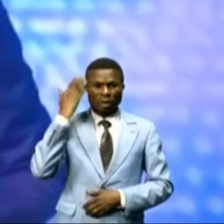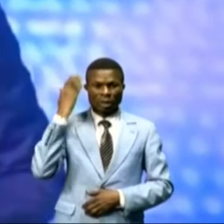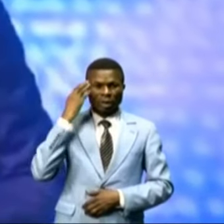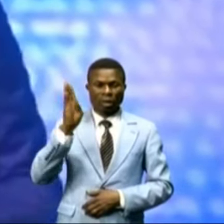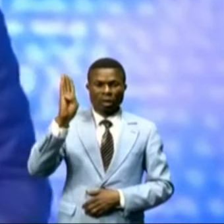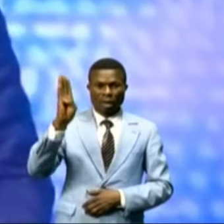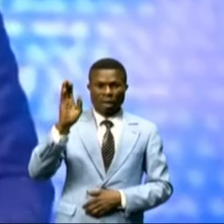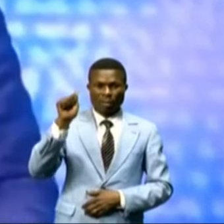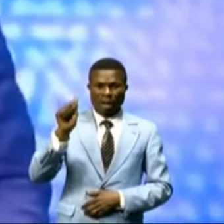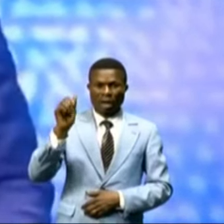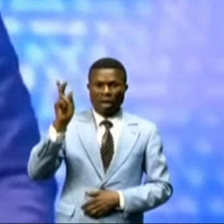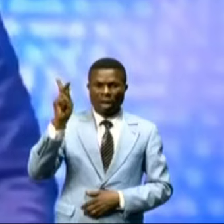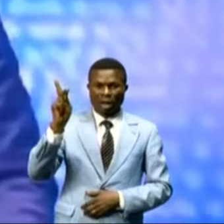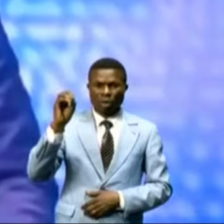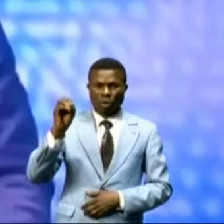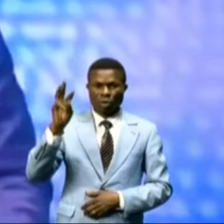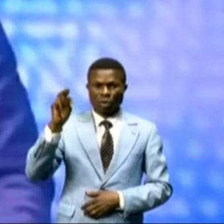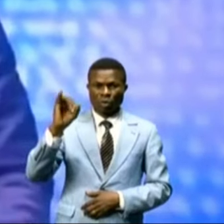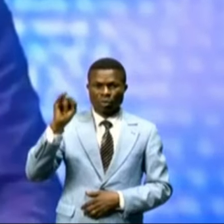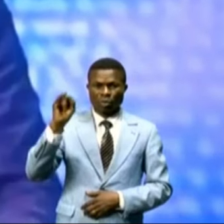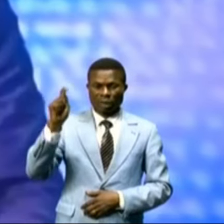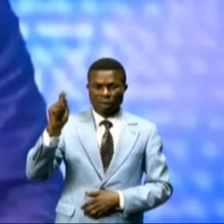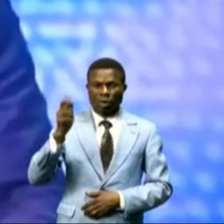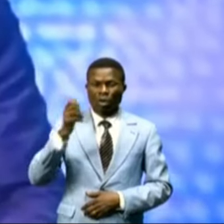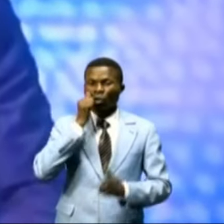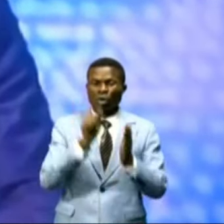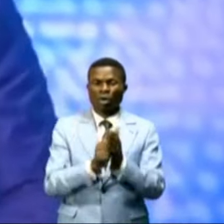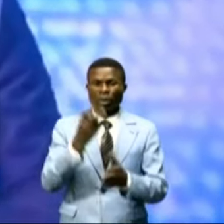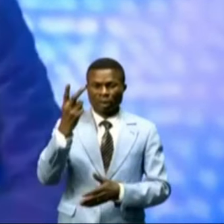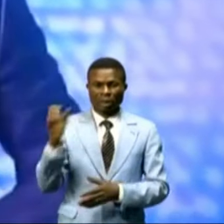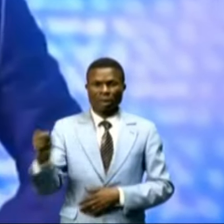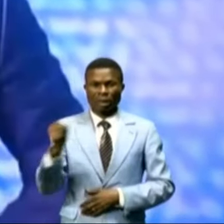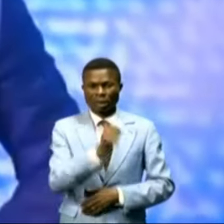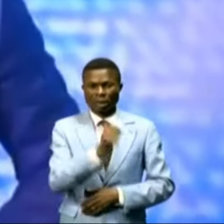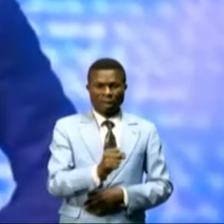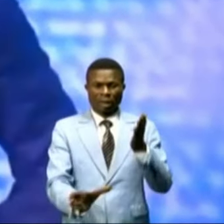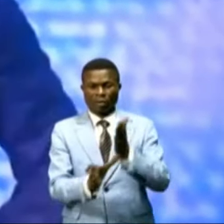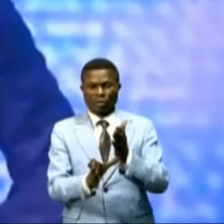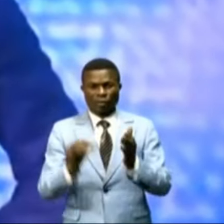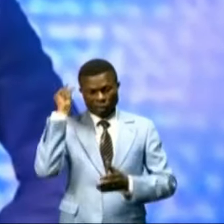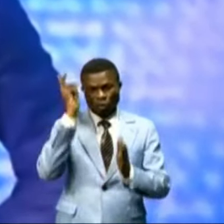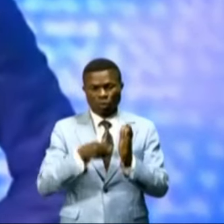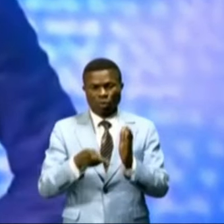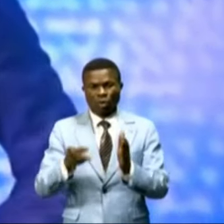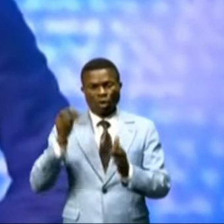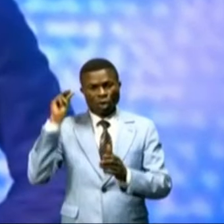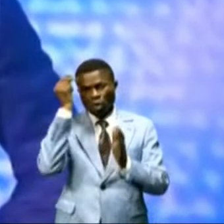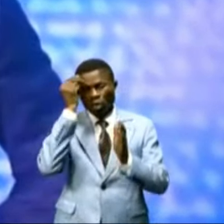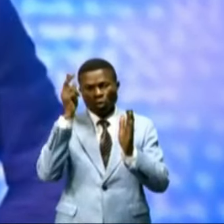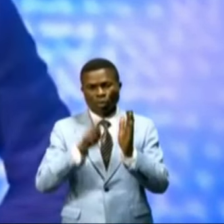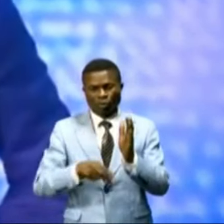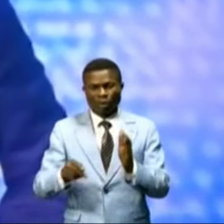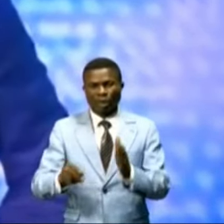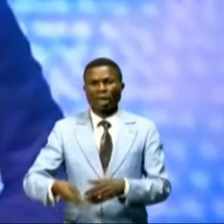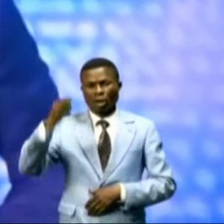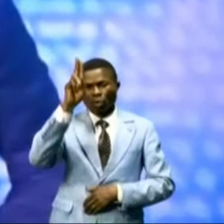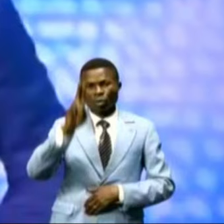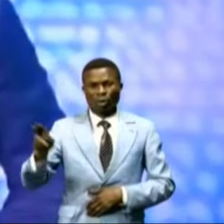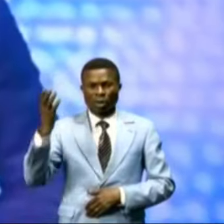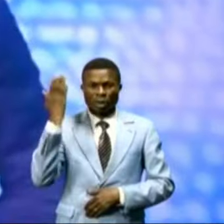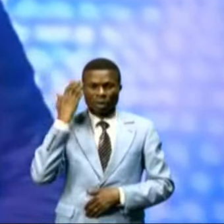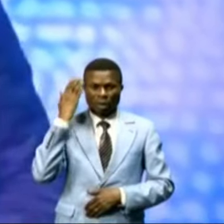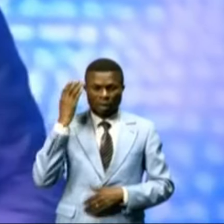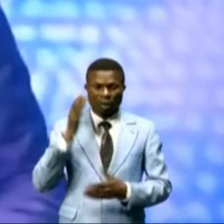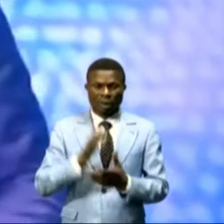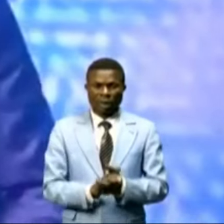Bakomito Gambouja. Article 2 est investi vice-gouverneur de la province du Haut-Touélé, M. Dara